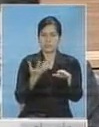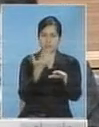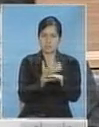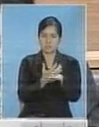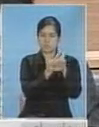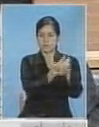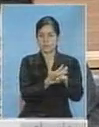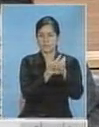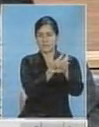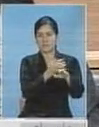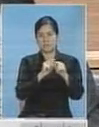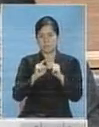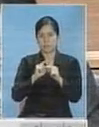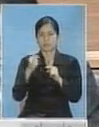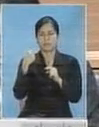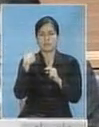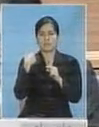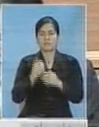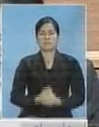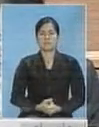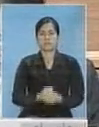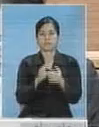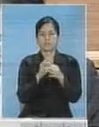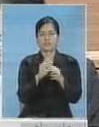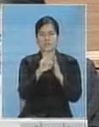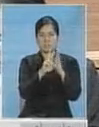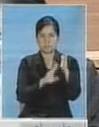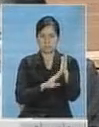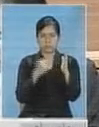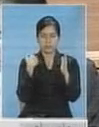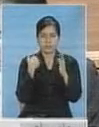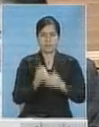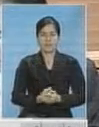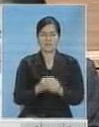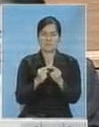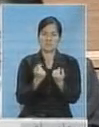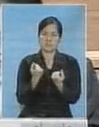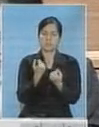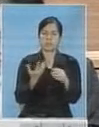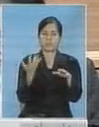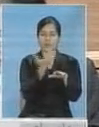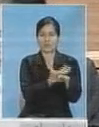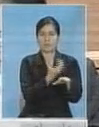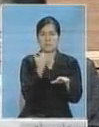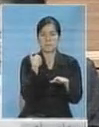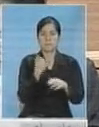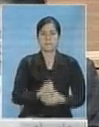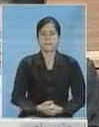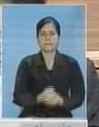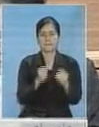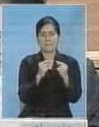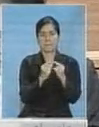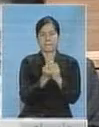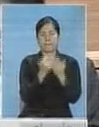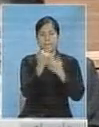ต่างๆไปในเรื่องการขนส่งนะครับในประเภทต่างๆเพื่อเป็นการเชื่อมโยงในระหว่าง